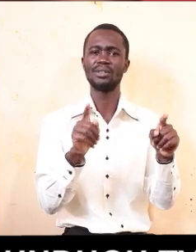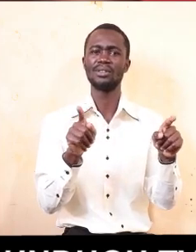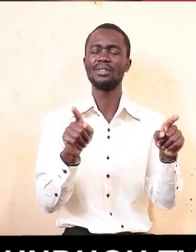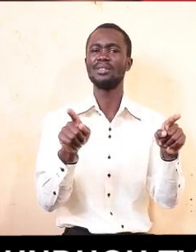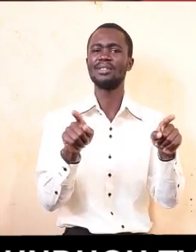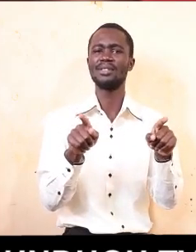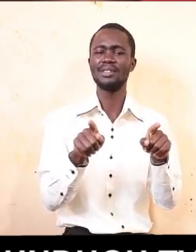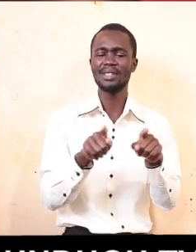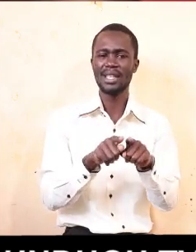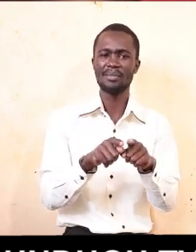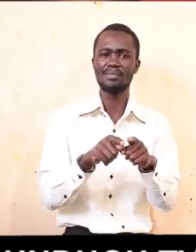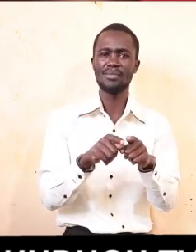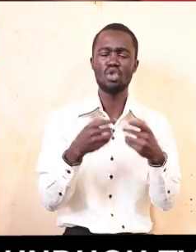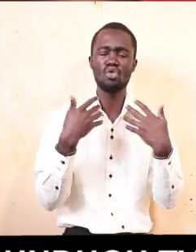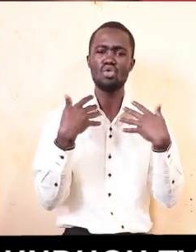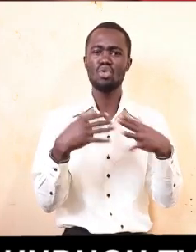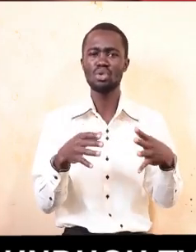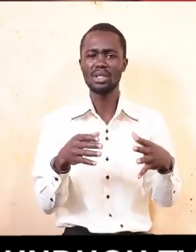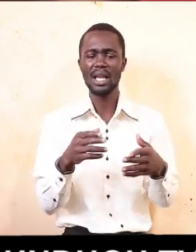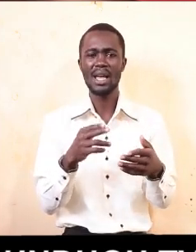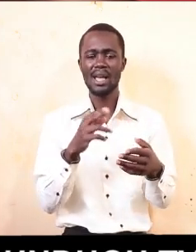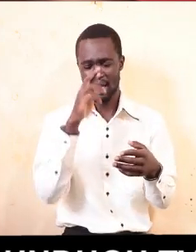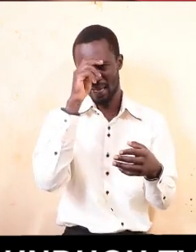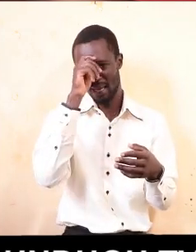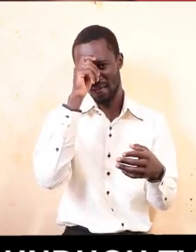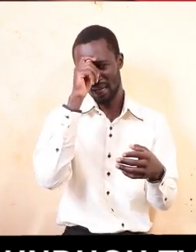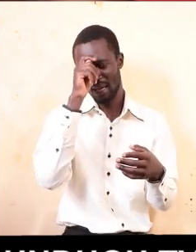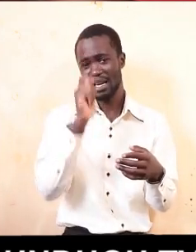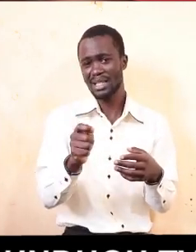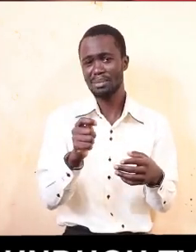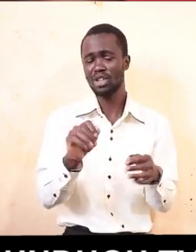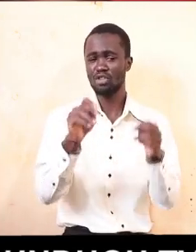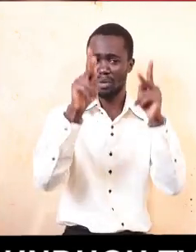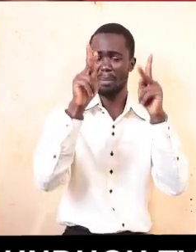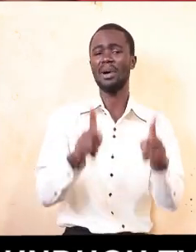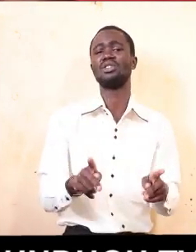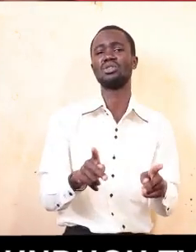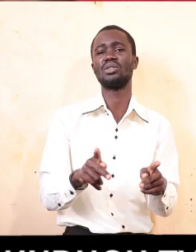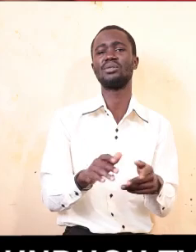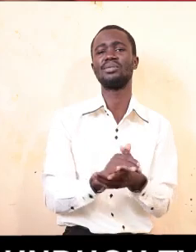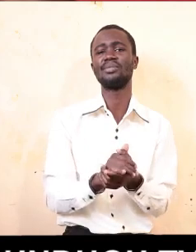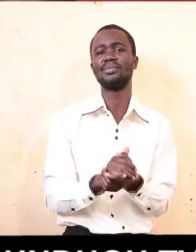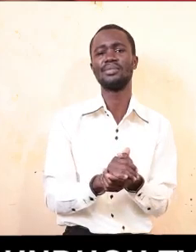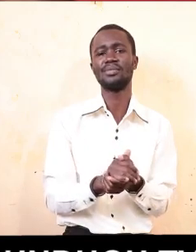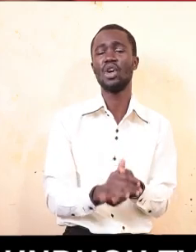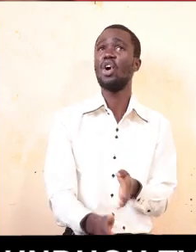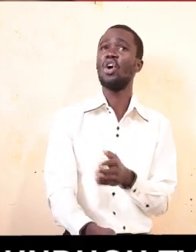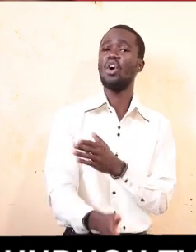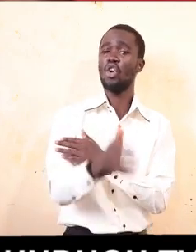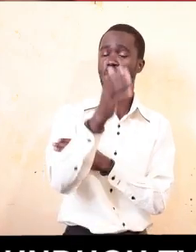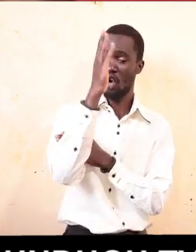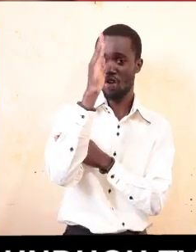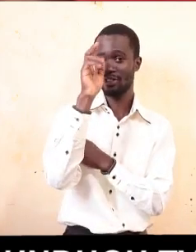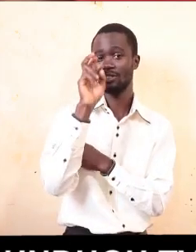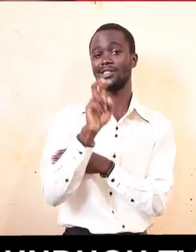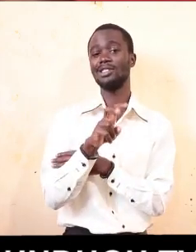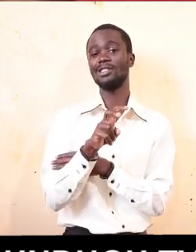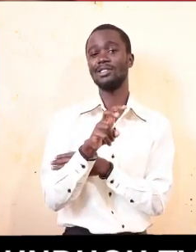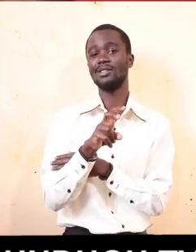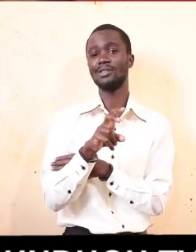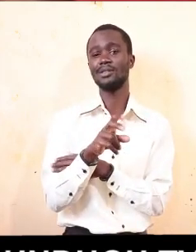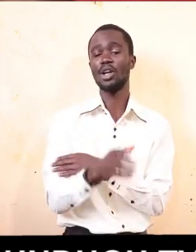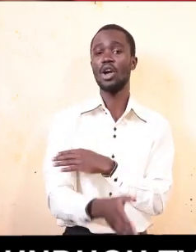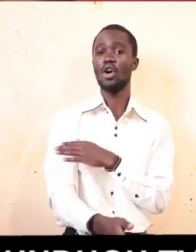na heshima ya mwanadamu, kama hali ya kithruma, Bwana anaangalia na